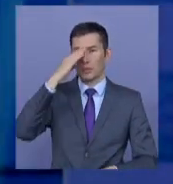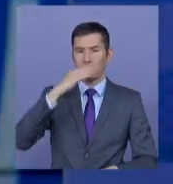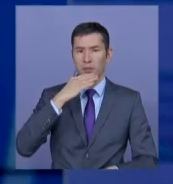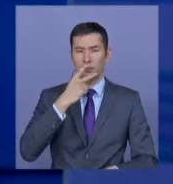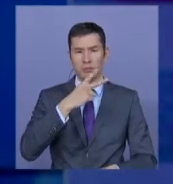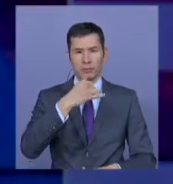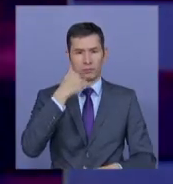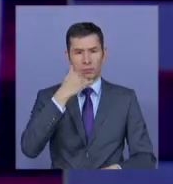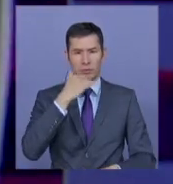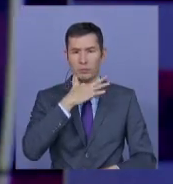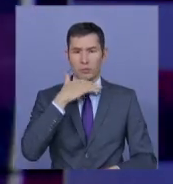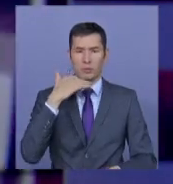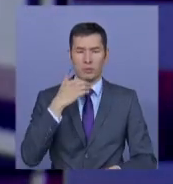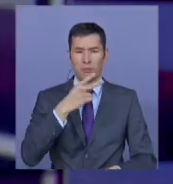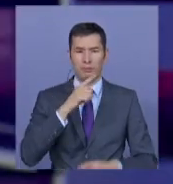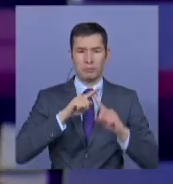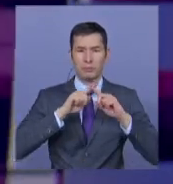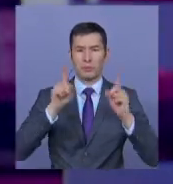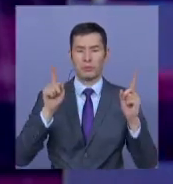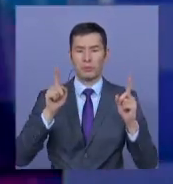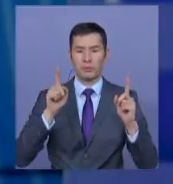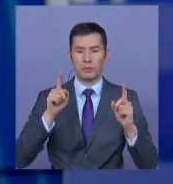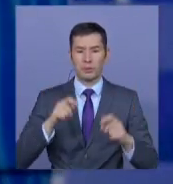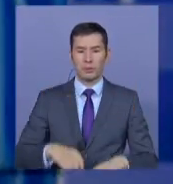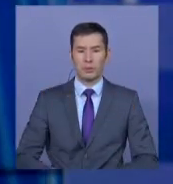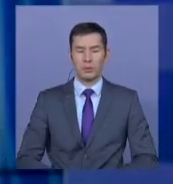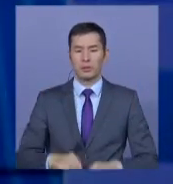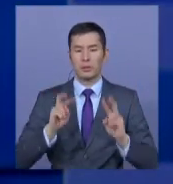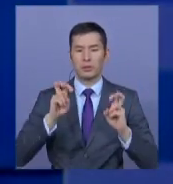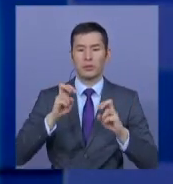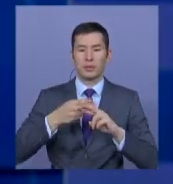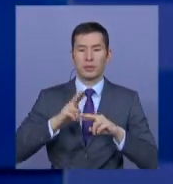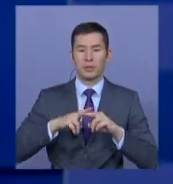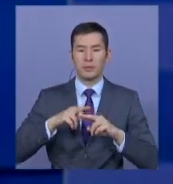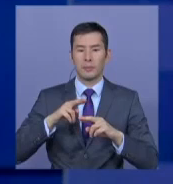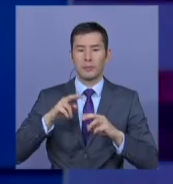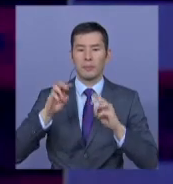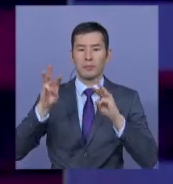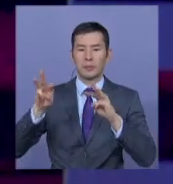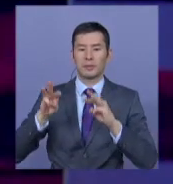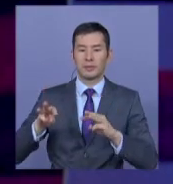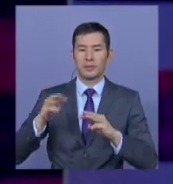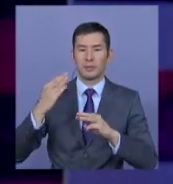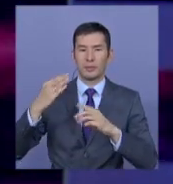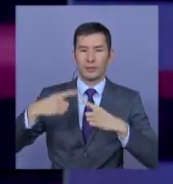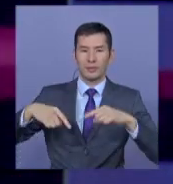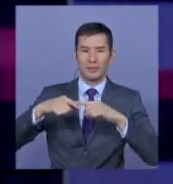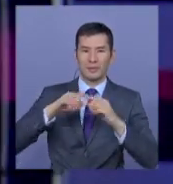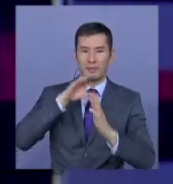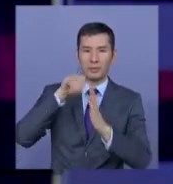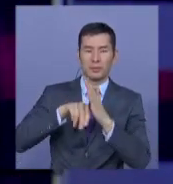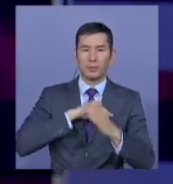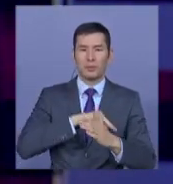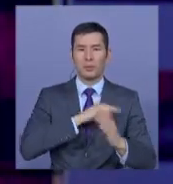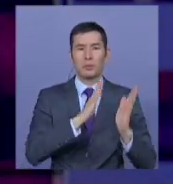өзіне көп адамның хабарласып, бауыр етіп аласын президенттік жастар кадрлық резервіне өткізуге көмек сұрағанын айтты. Жалпы